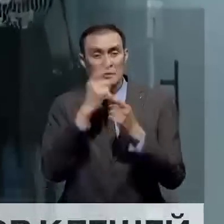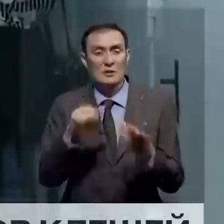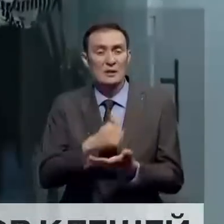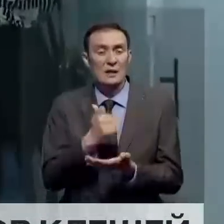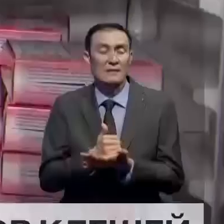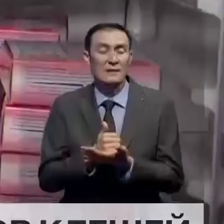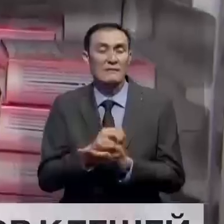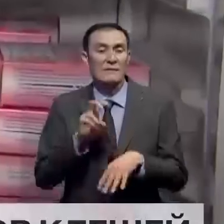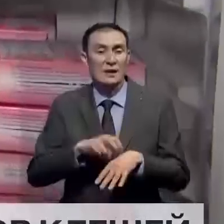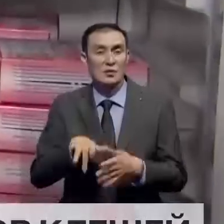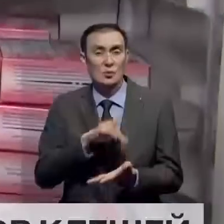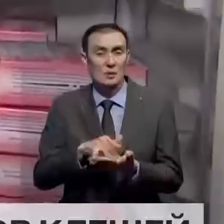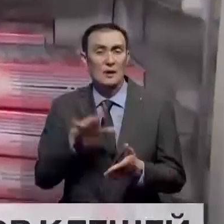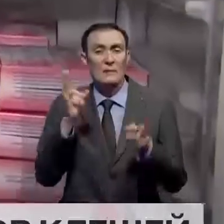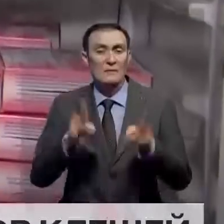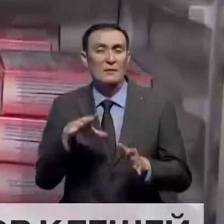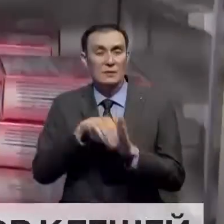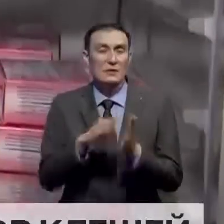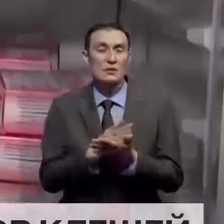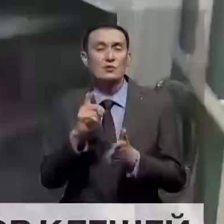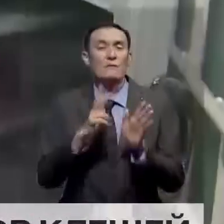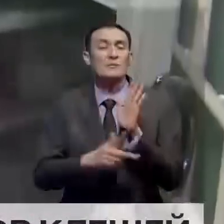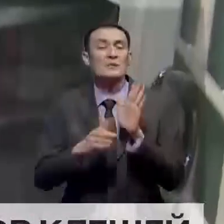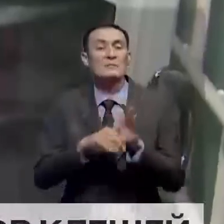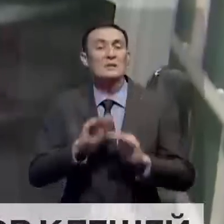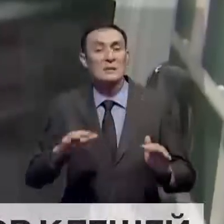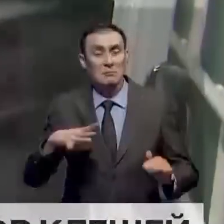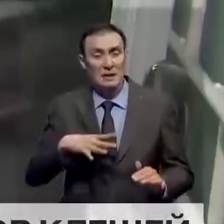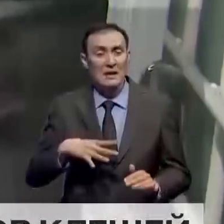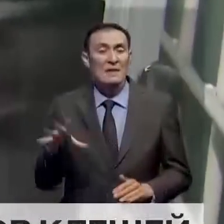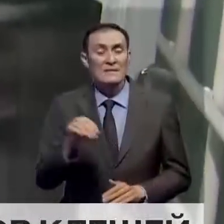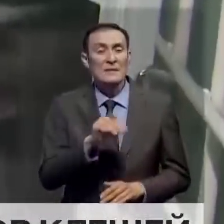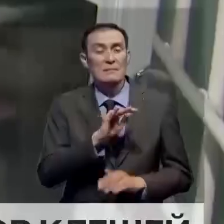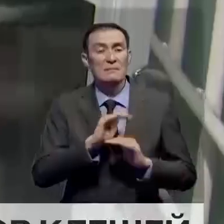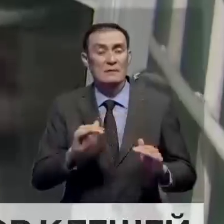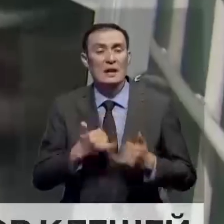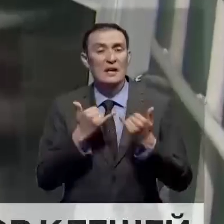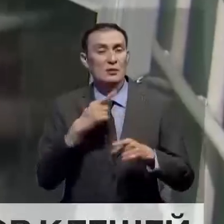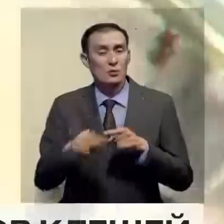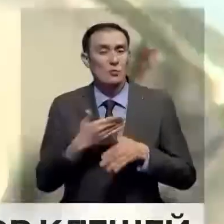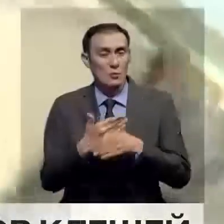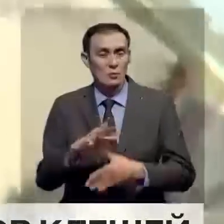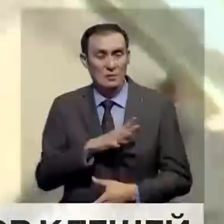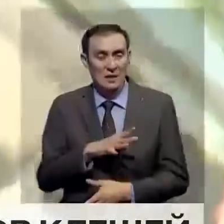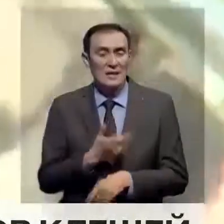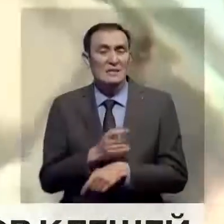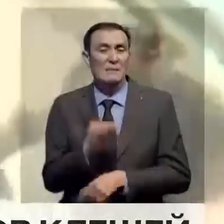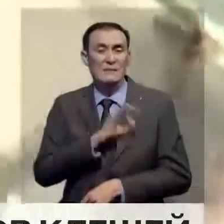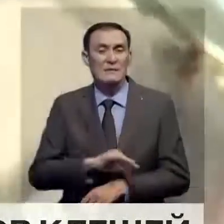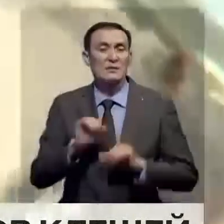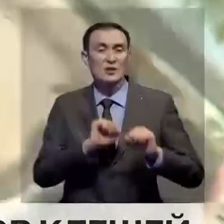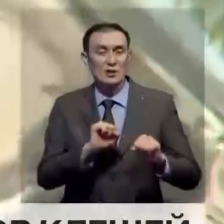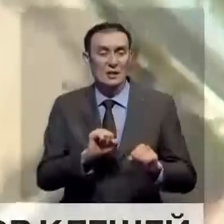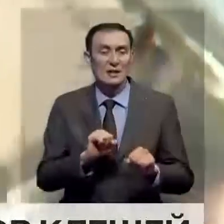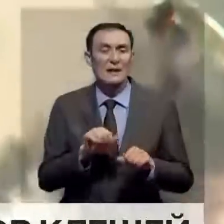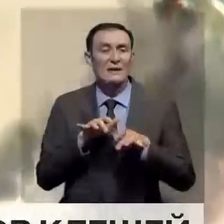врач города. Среди пострадавших от укусов клещей 187 детей. Всем пациентам оказали экстренную помощь. Самый эффективный метод